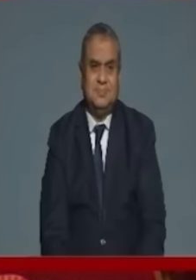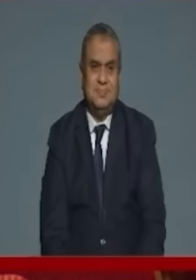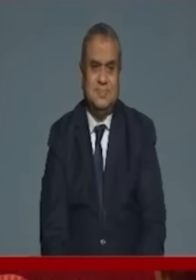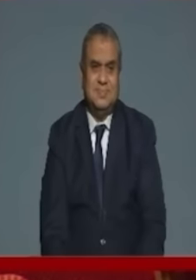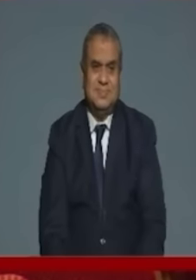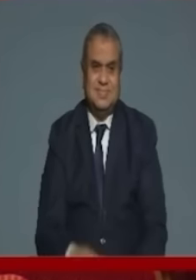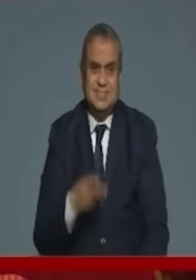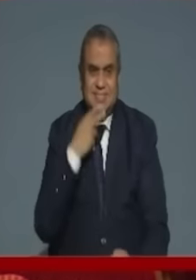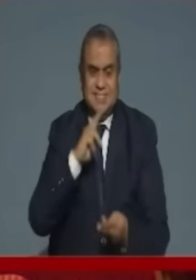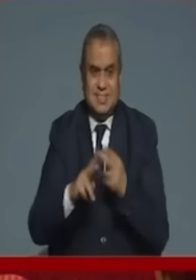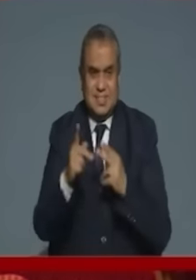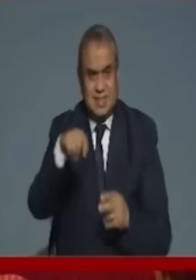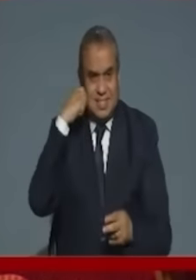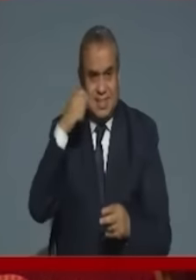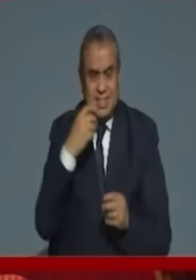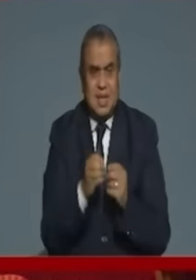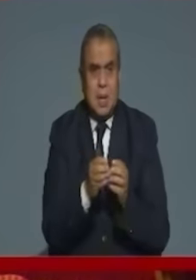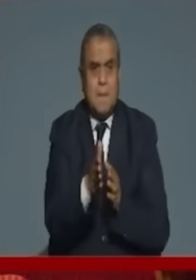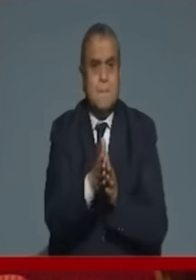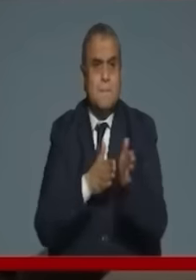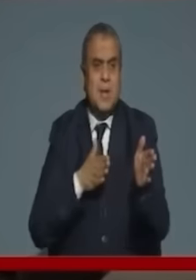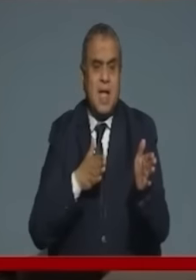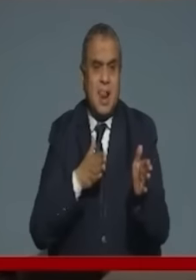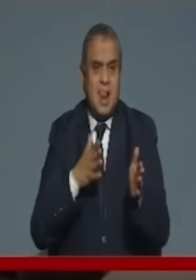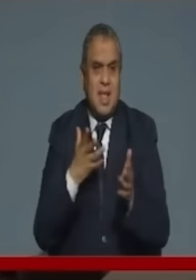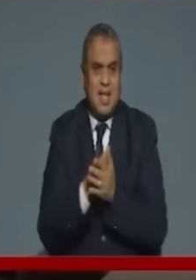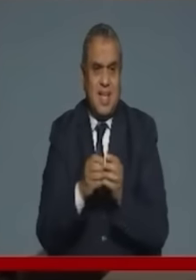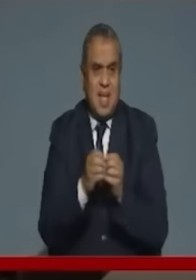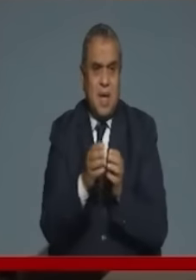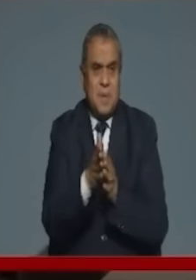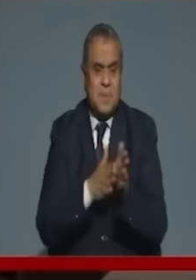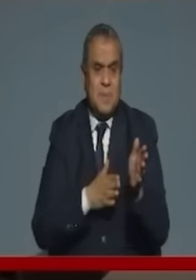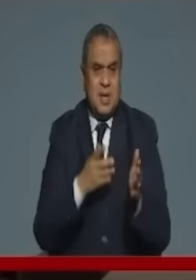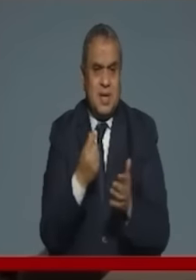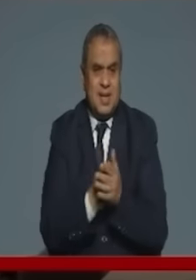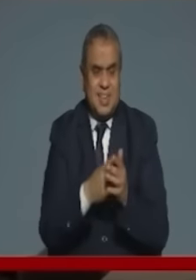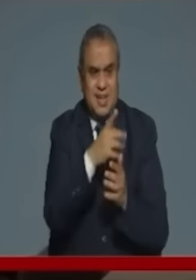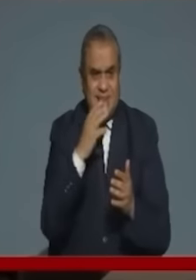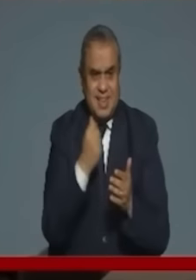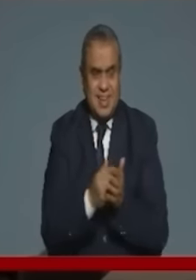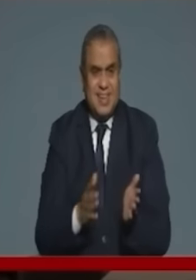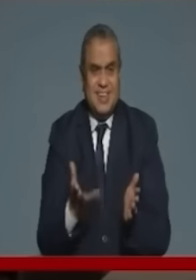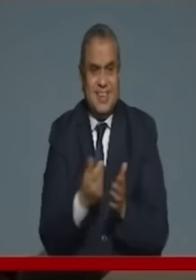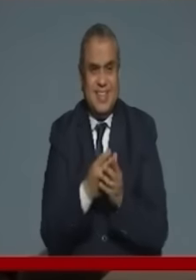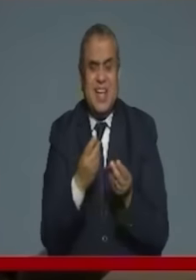حضرتك تؤمر مليار يا فندم. مليار يا دكتور. اللي حضرتك تؤمر بيه. انت خدت مئات المليارات.